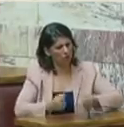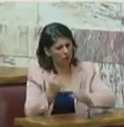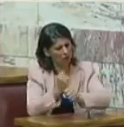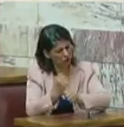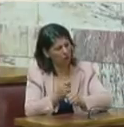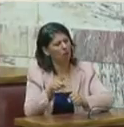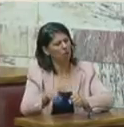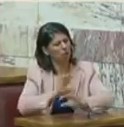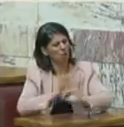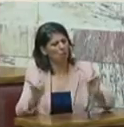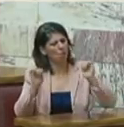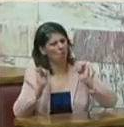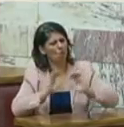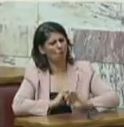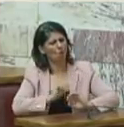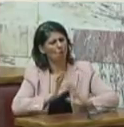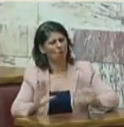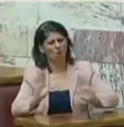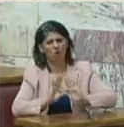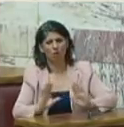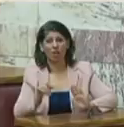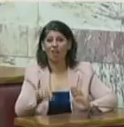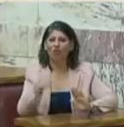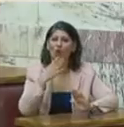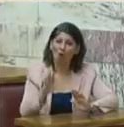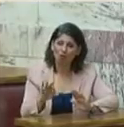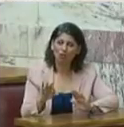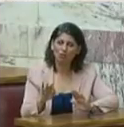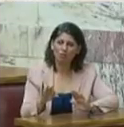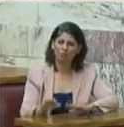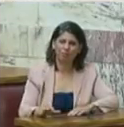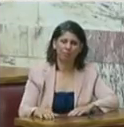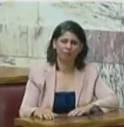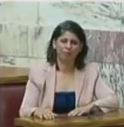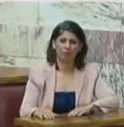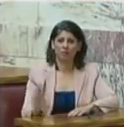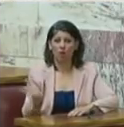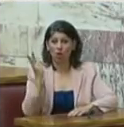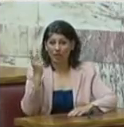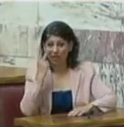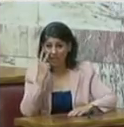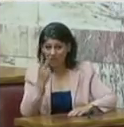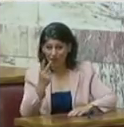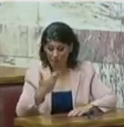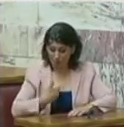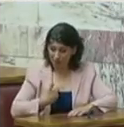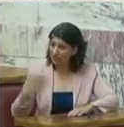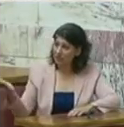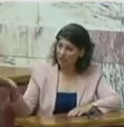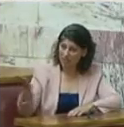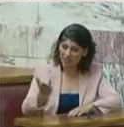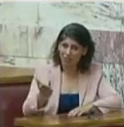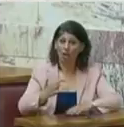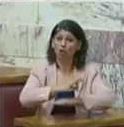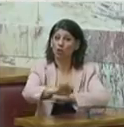Αυτός είναι και ο λόγος, κυρίες και κύριοι συνάδελφοι, που όταν είδανε και είδατε το